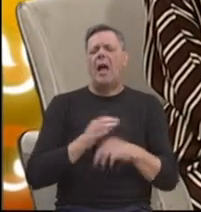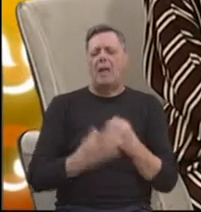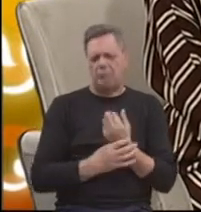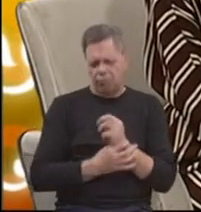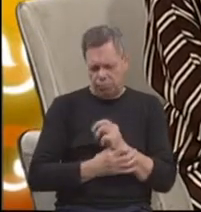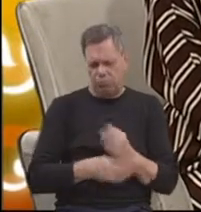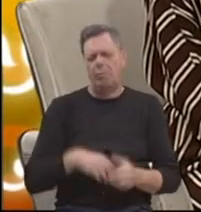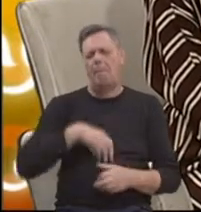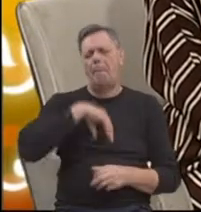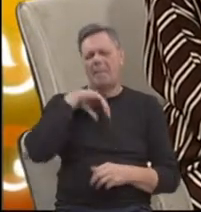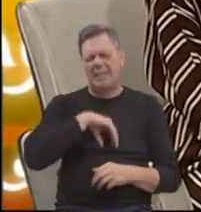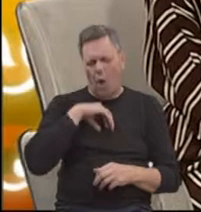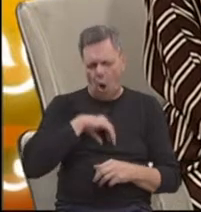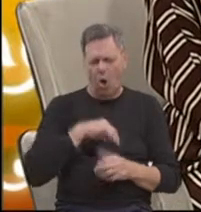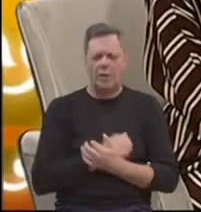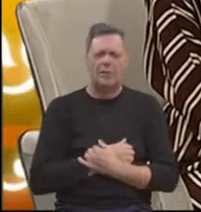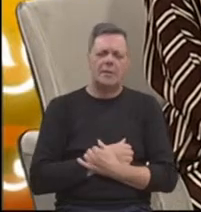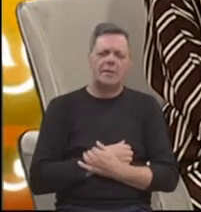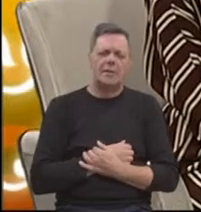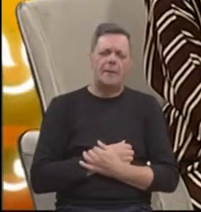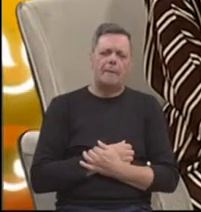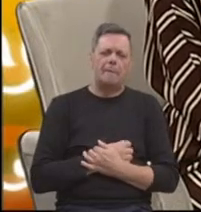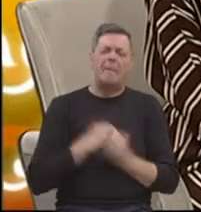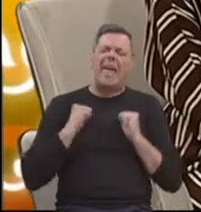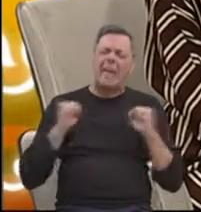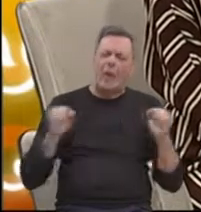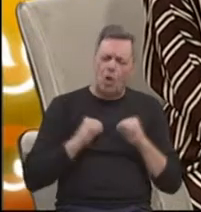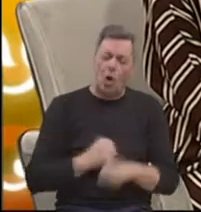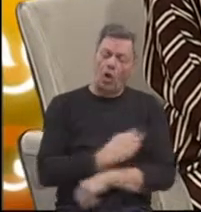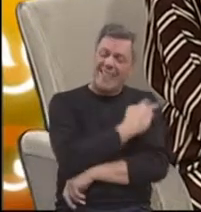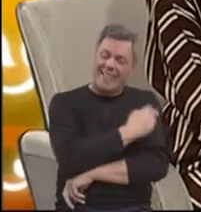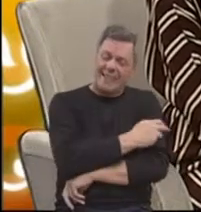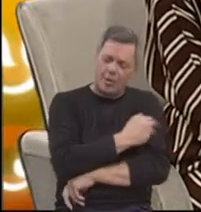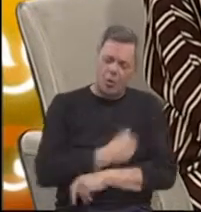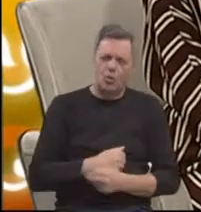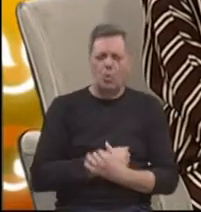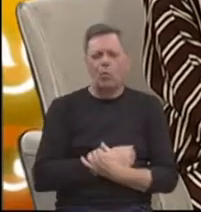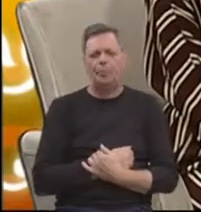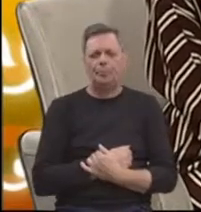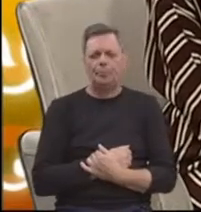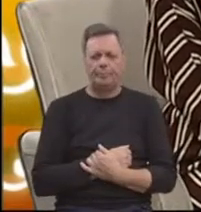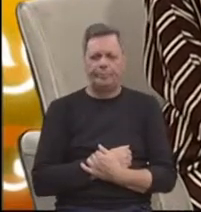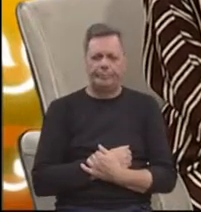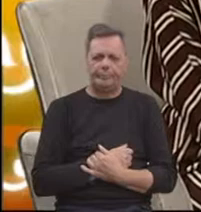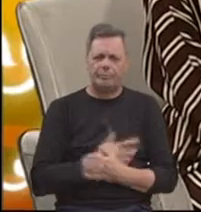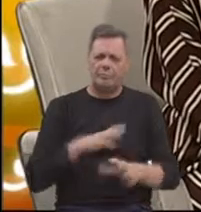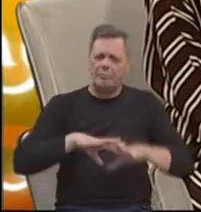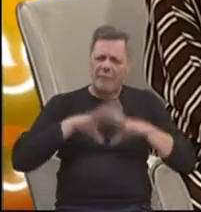i psihološku struku, kineziologe, sestrinsku struku, odnosno znači cijeli taj